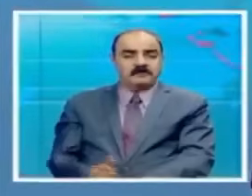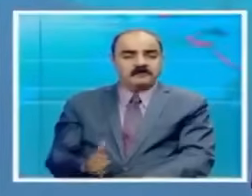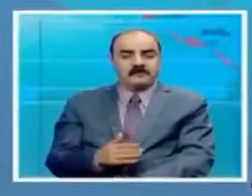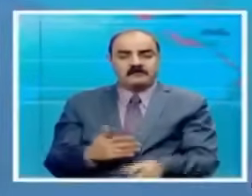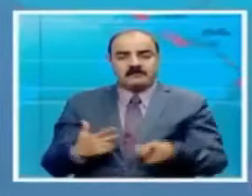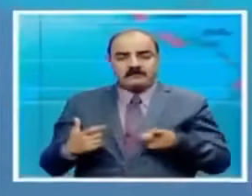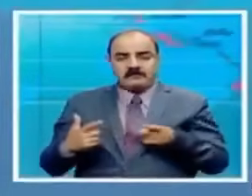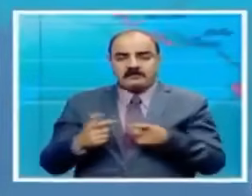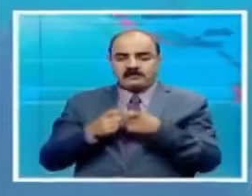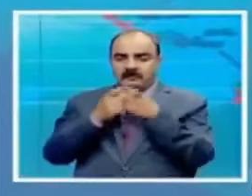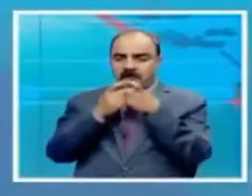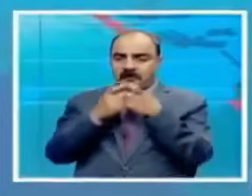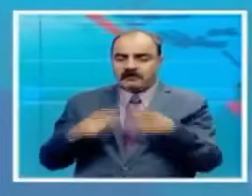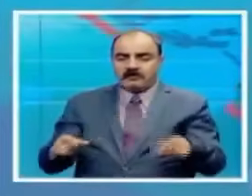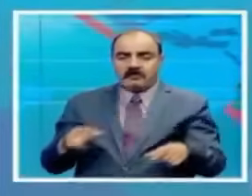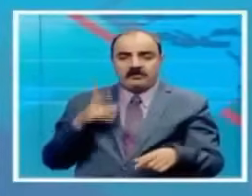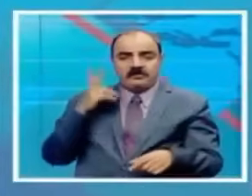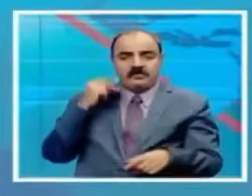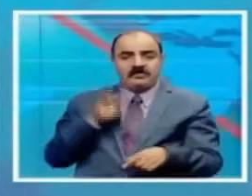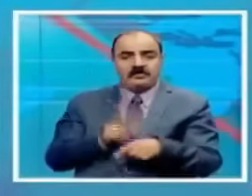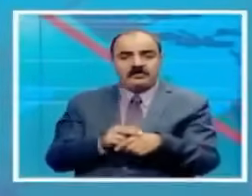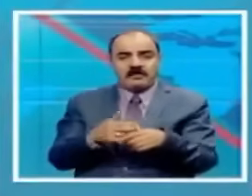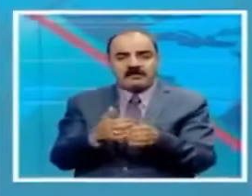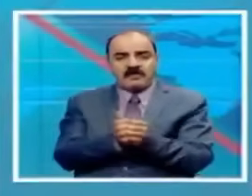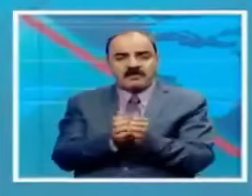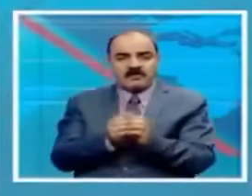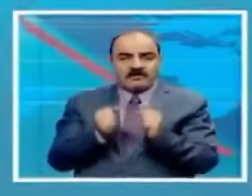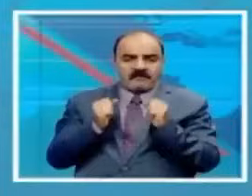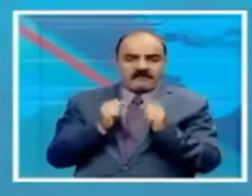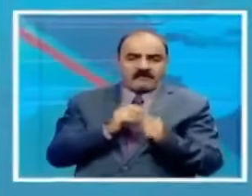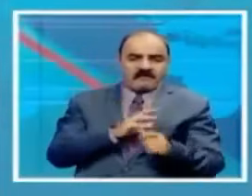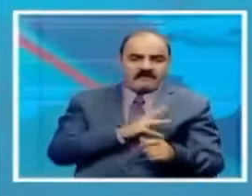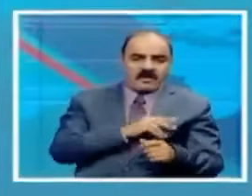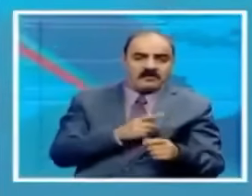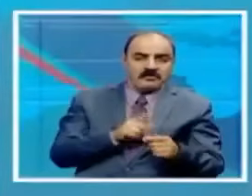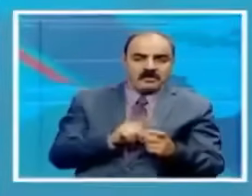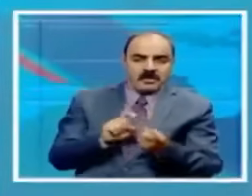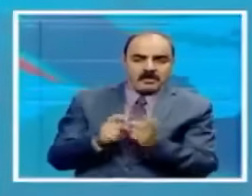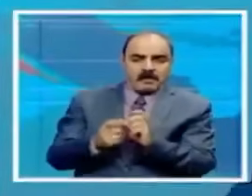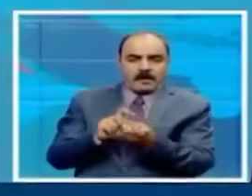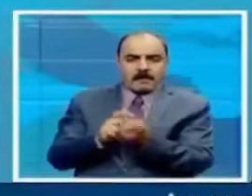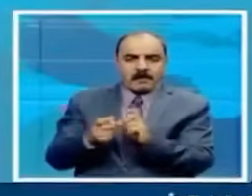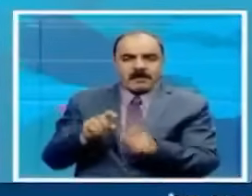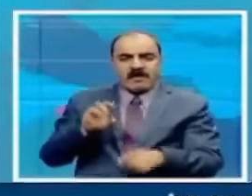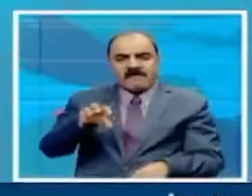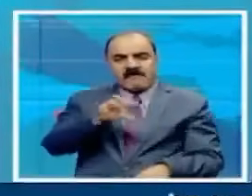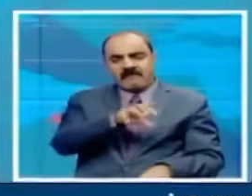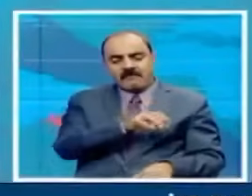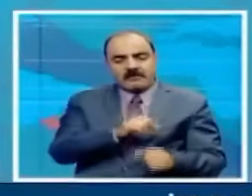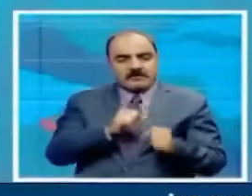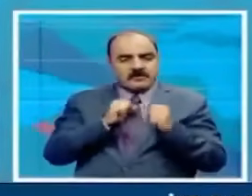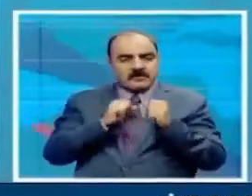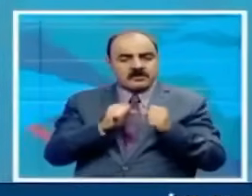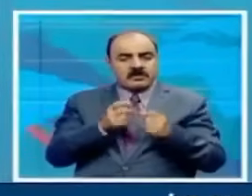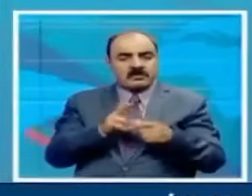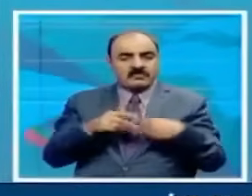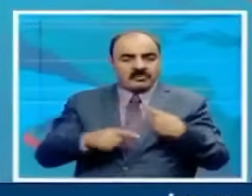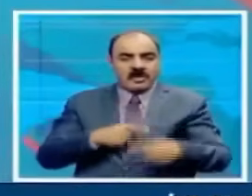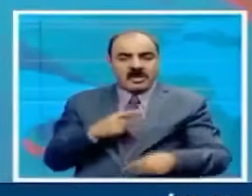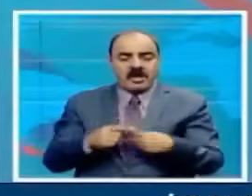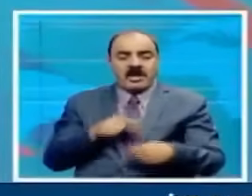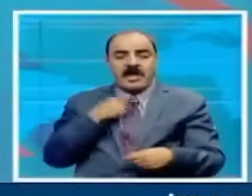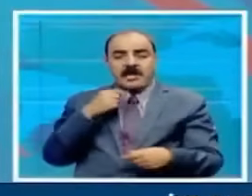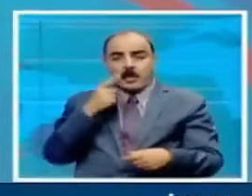هذا وتدور معارك عنيفة بين قوات الاحتلال وفصائل المقاومة في عدد من محاور القتال بقطاع غزة،